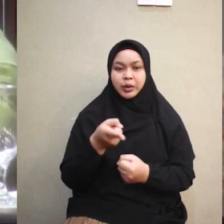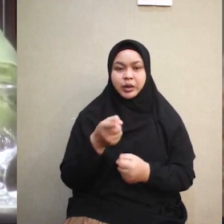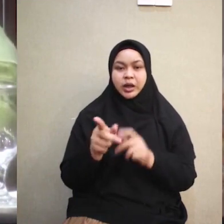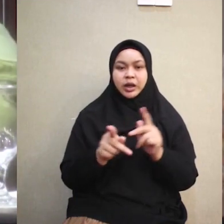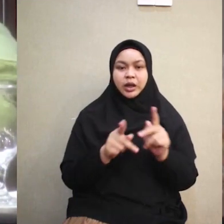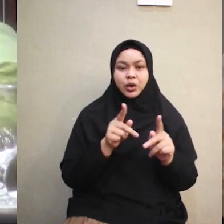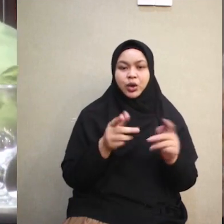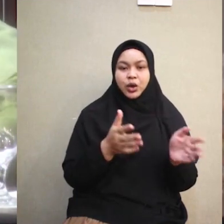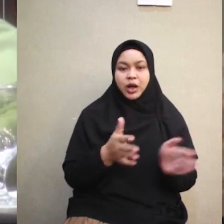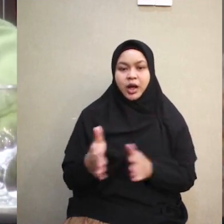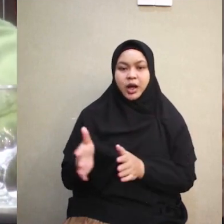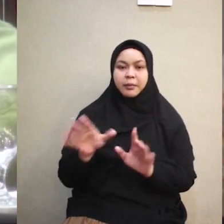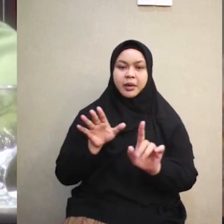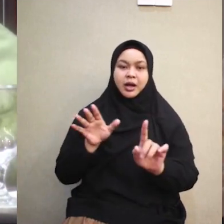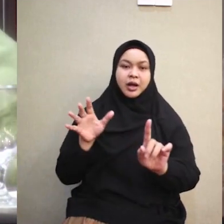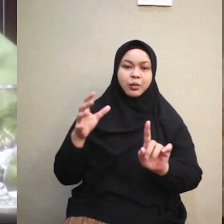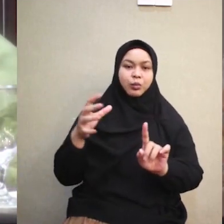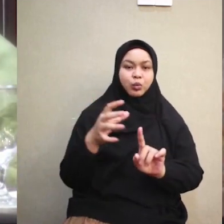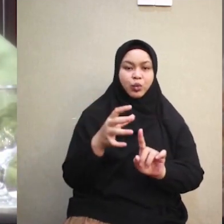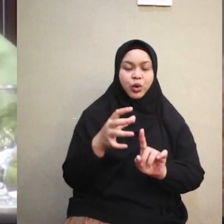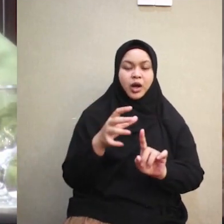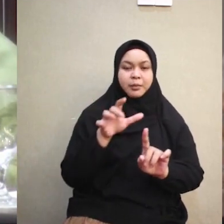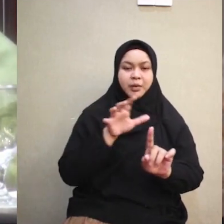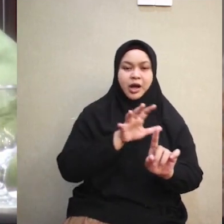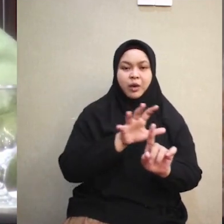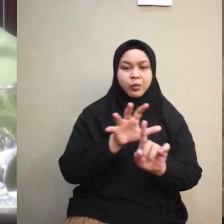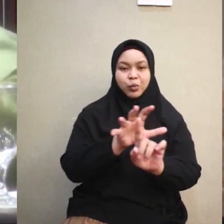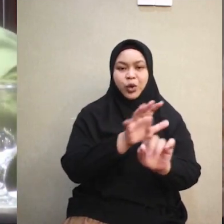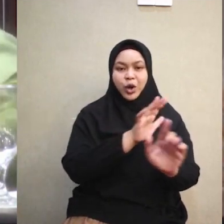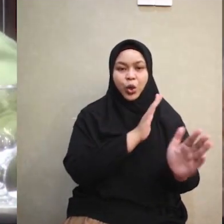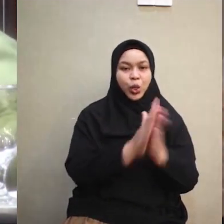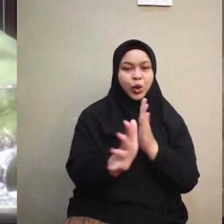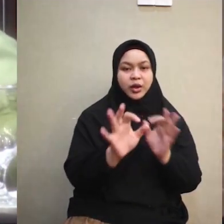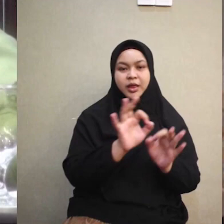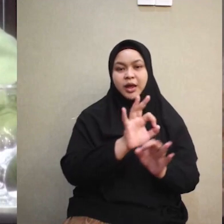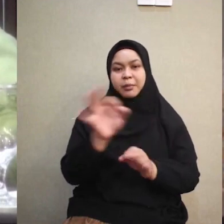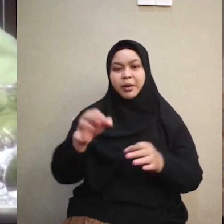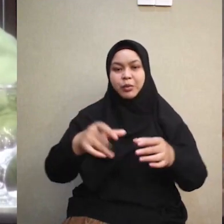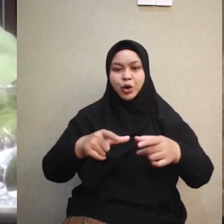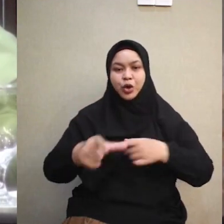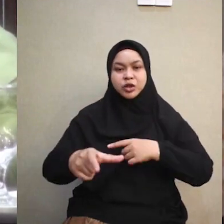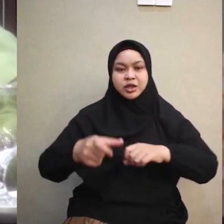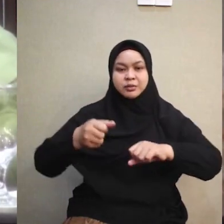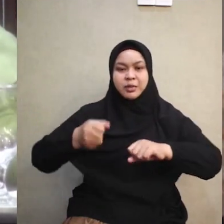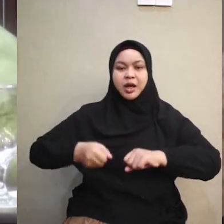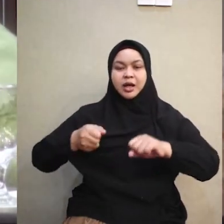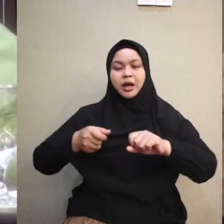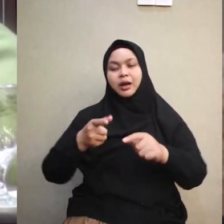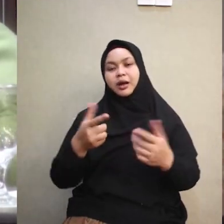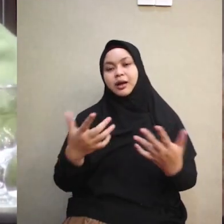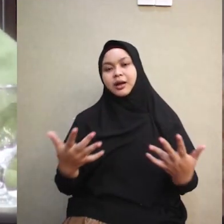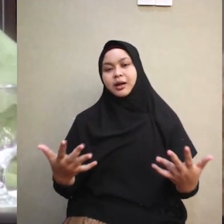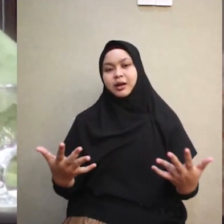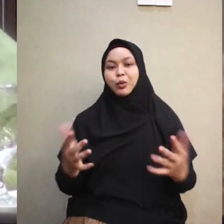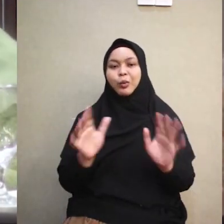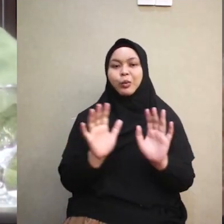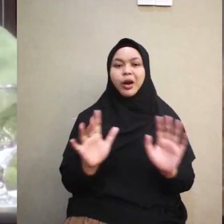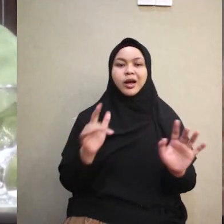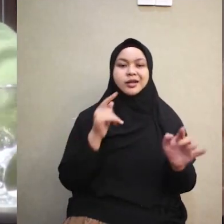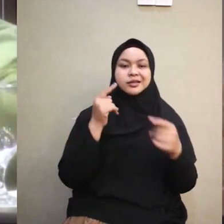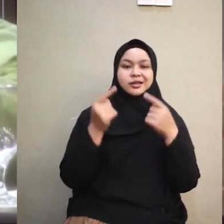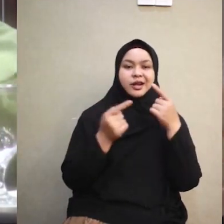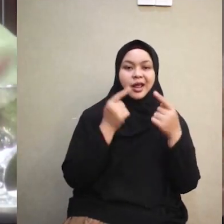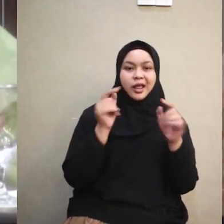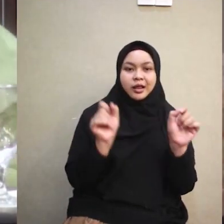Pengampuan itu terjadi secara otomatis tanpa proses peradilan Wah itu banyak kisahnya yang tiba-tiba